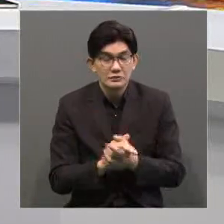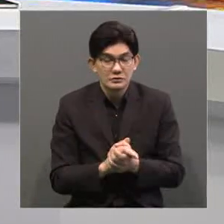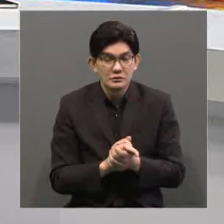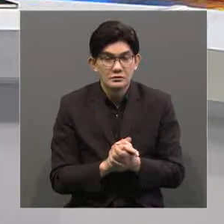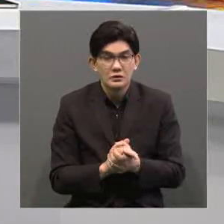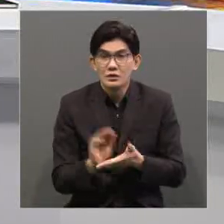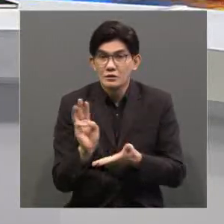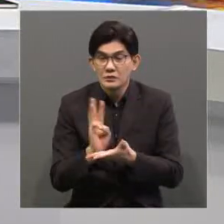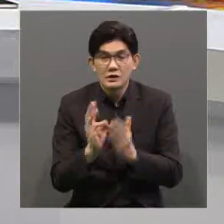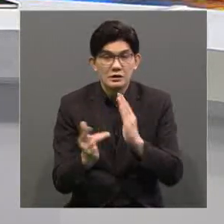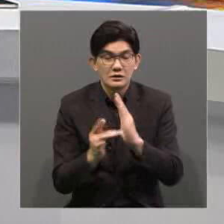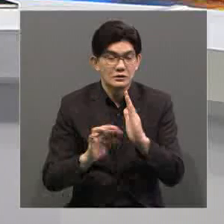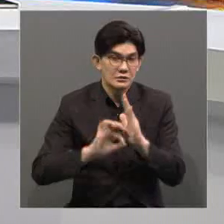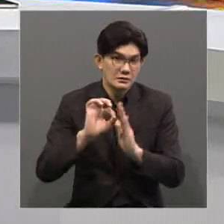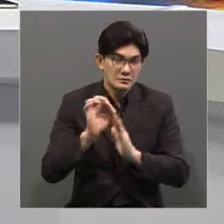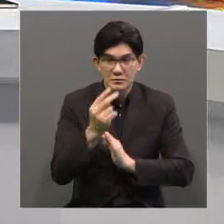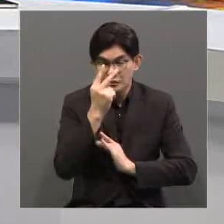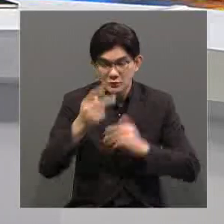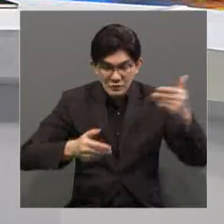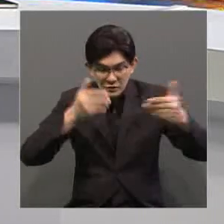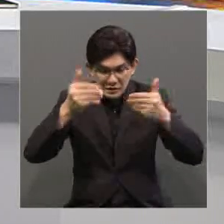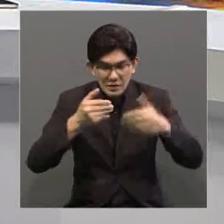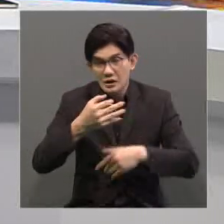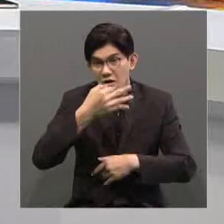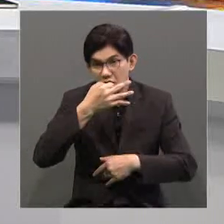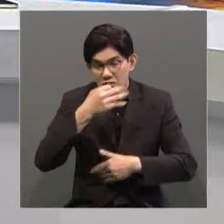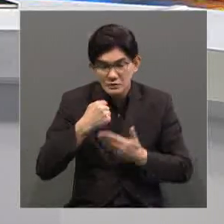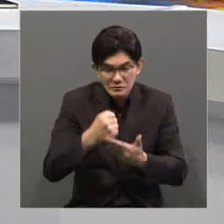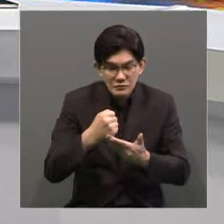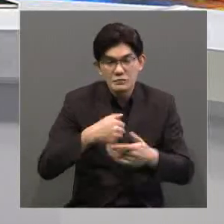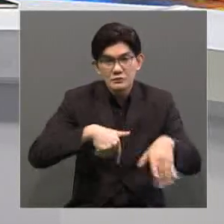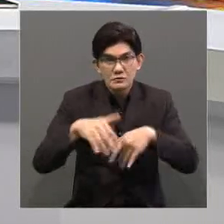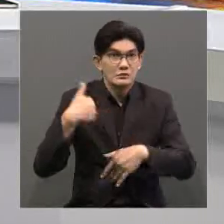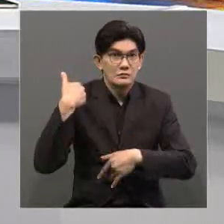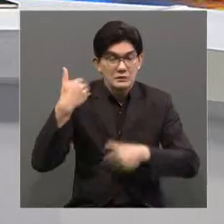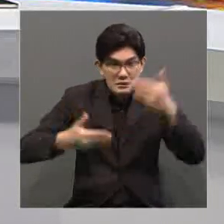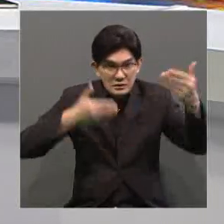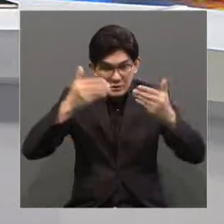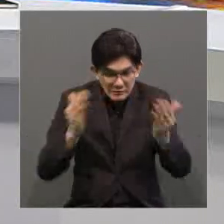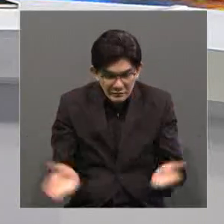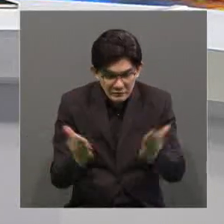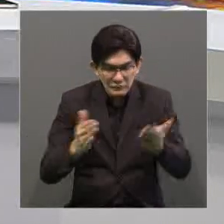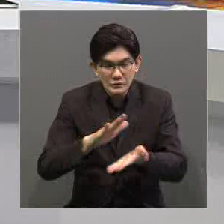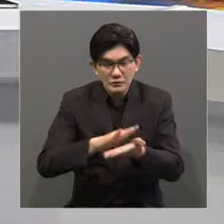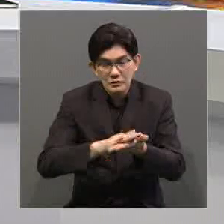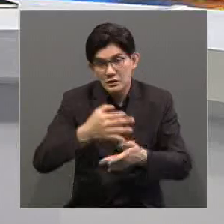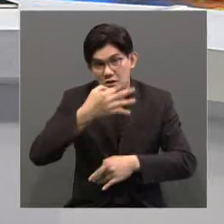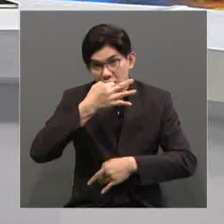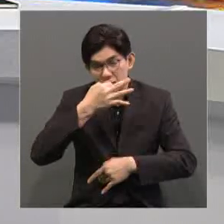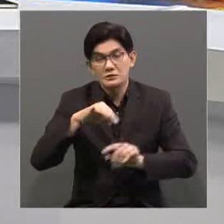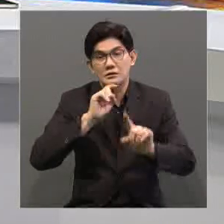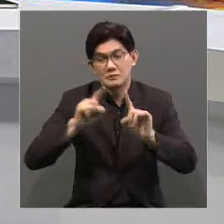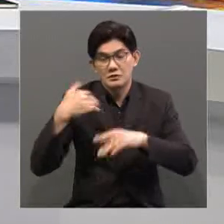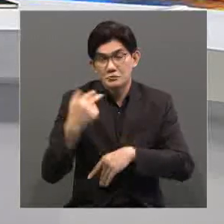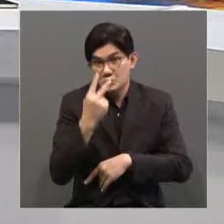ที่วิทยาลัยเทคนิคเชียงใหม่นะครับไปดูกิจกรรมอาชีวะจิตอาสานะครับซึ่งเป็นกิจกรรมที่ส่งเสริมนักเรียนอาชีวะในทุกมิติ